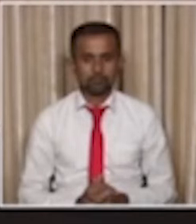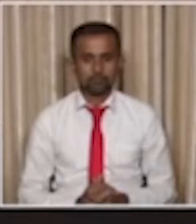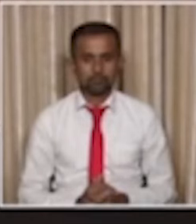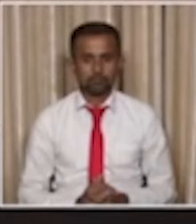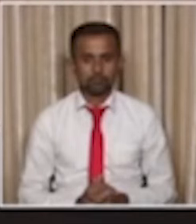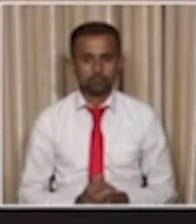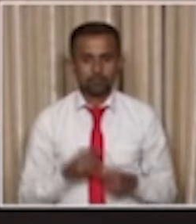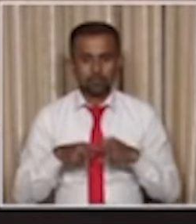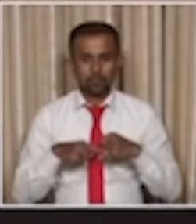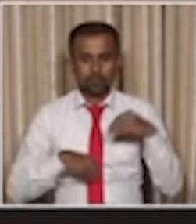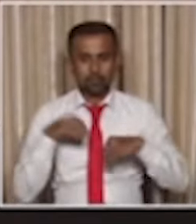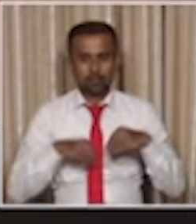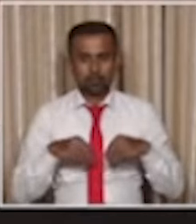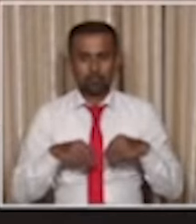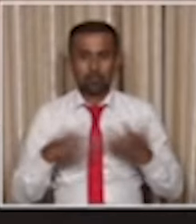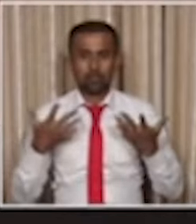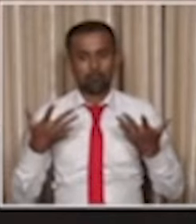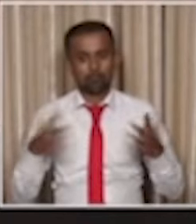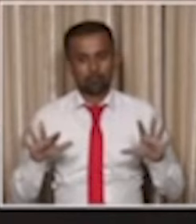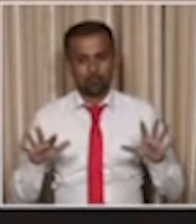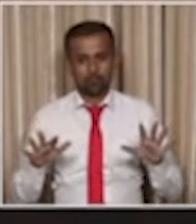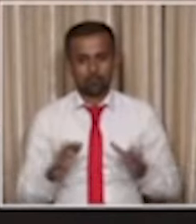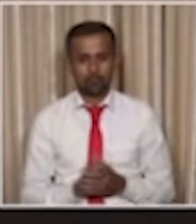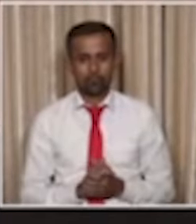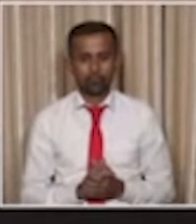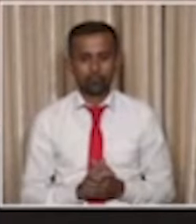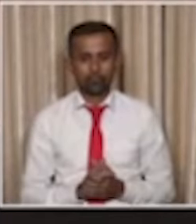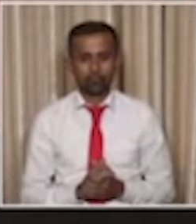ඒ අනුව ඡන්දය විමසීම අවසන් කරනවා.